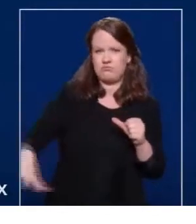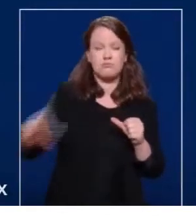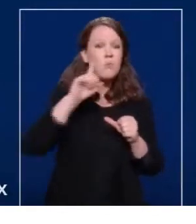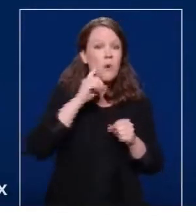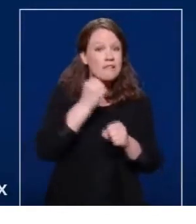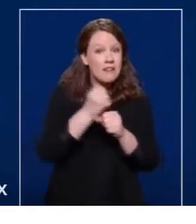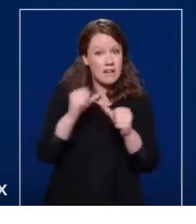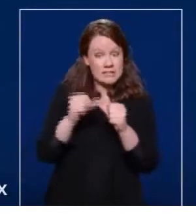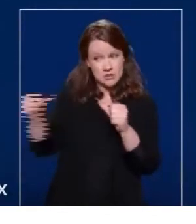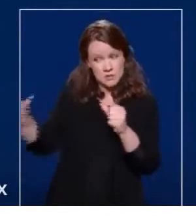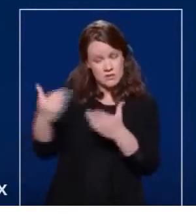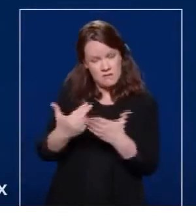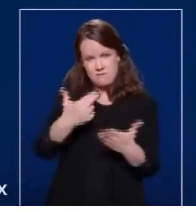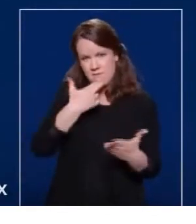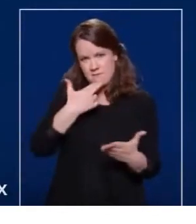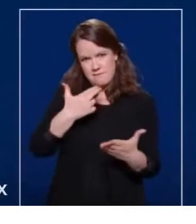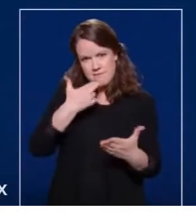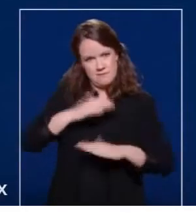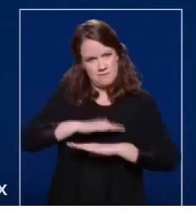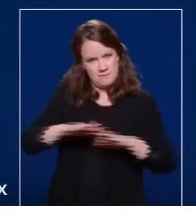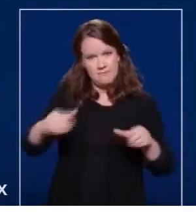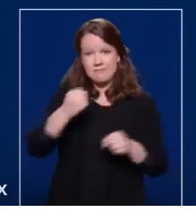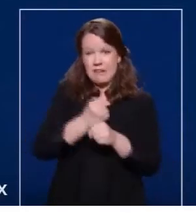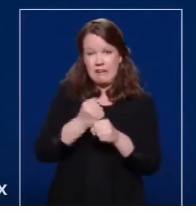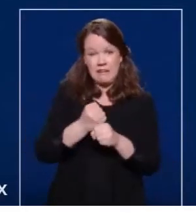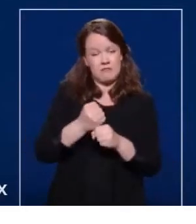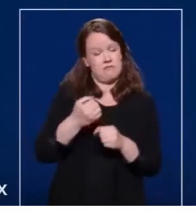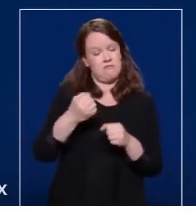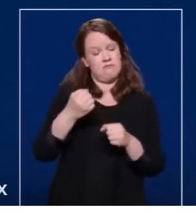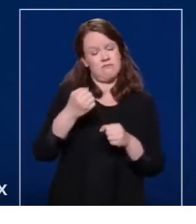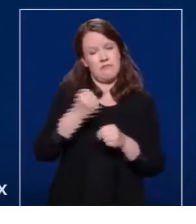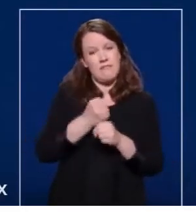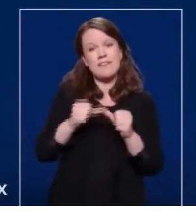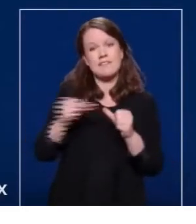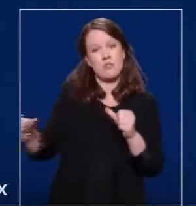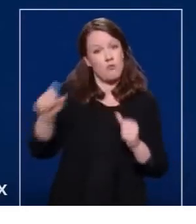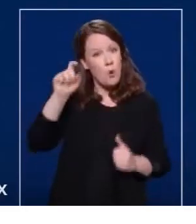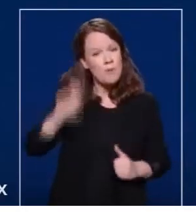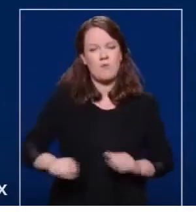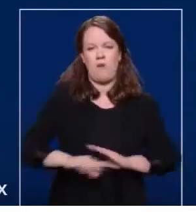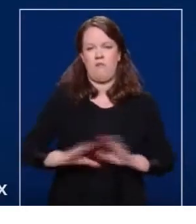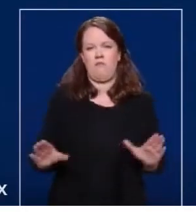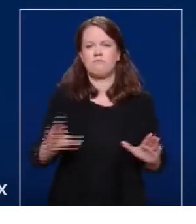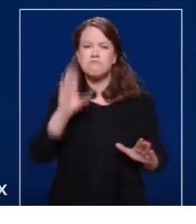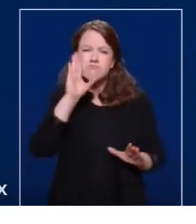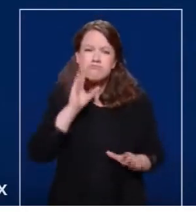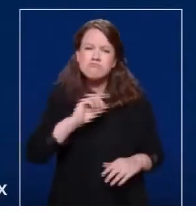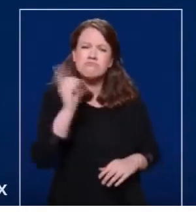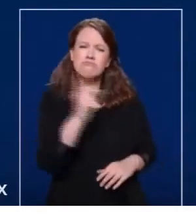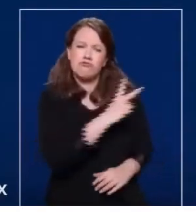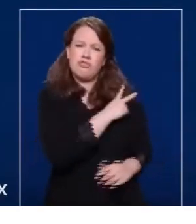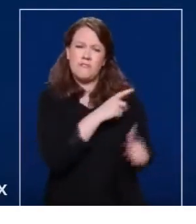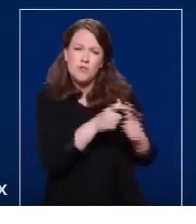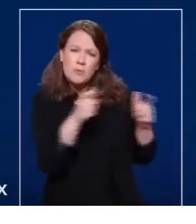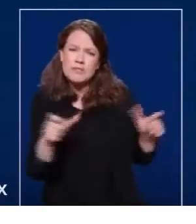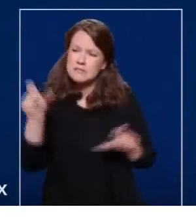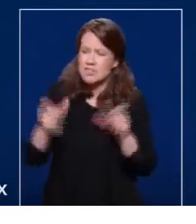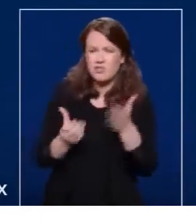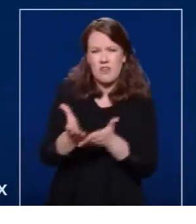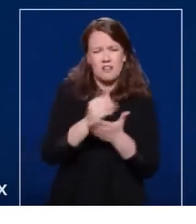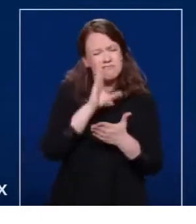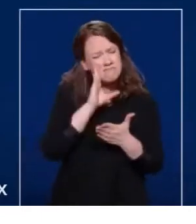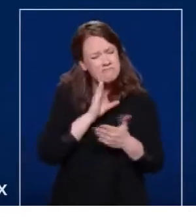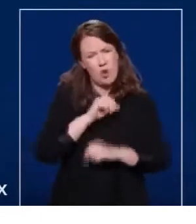télétravail sera systématisé. Et j'appelle tous les travailleurs et tous les employeurs à y avoir recours à chaque fois qu'ils le peuvent.